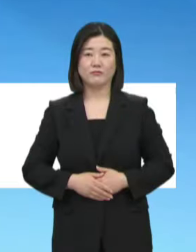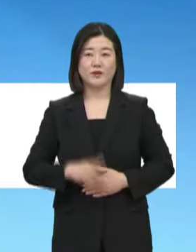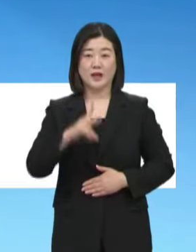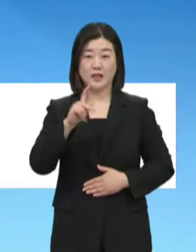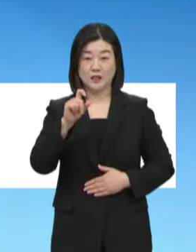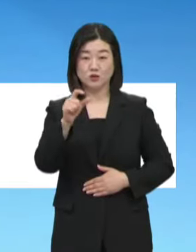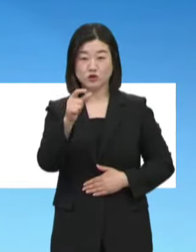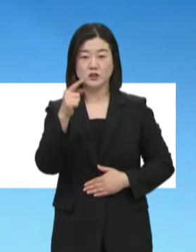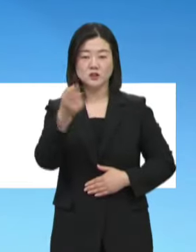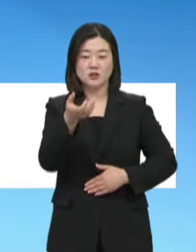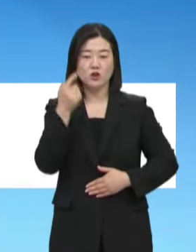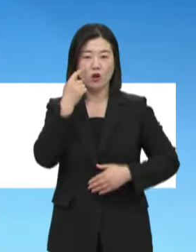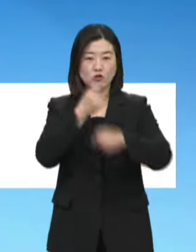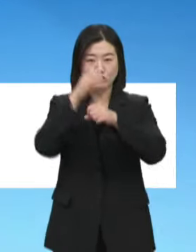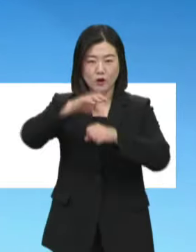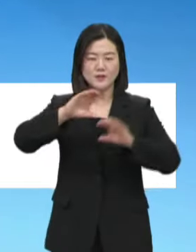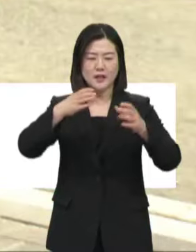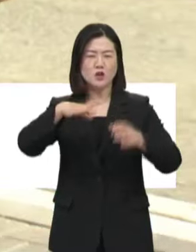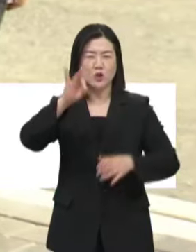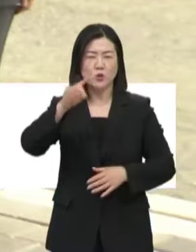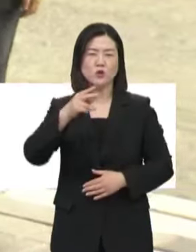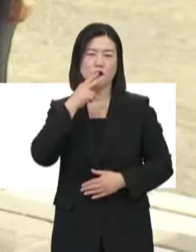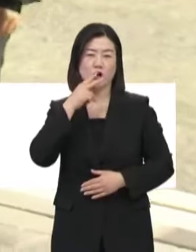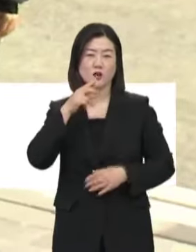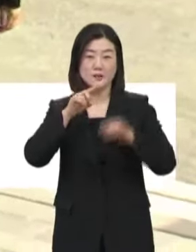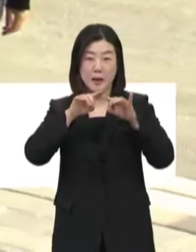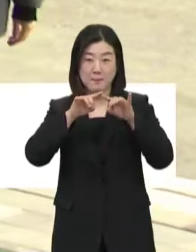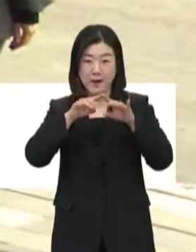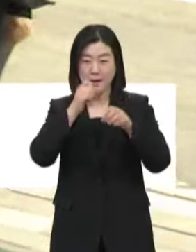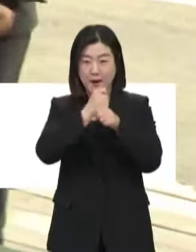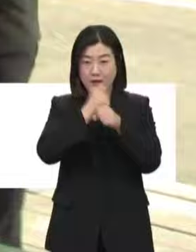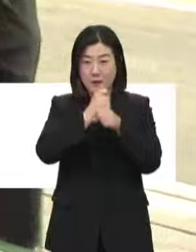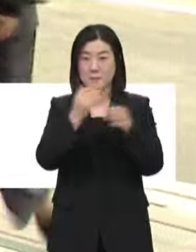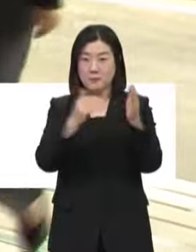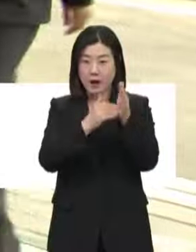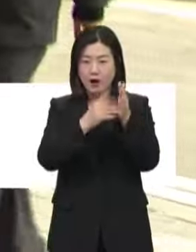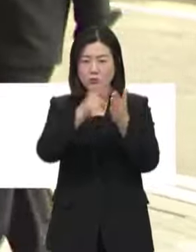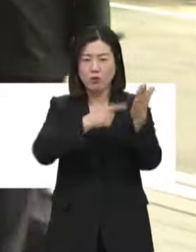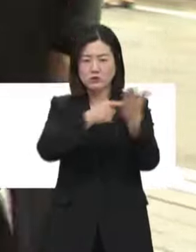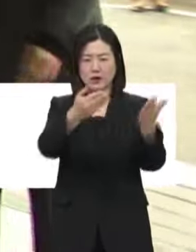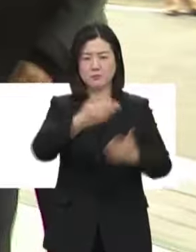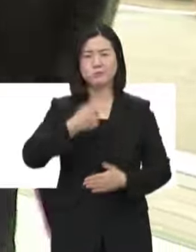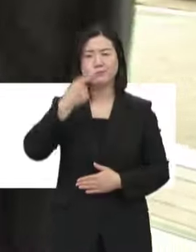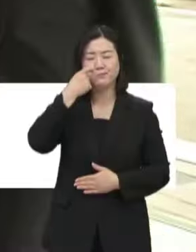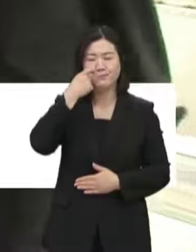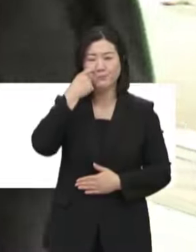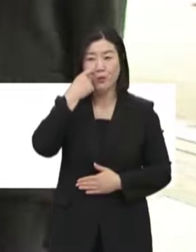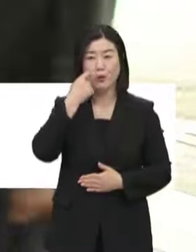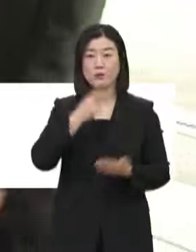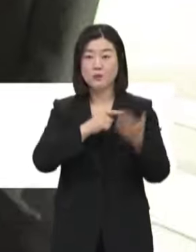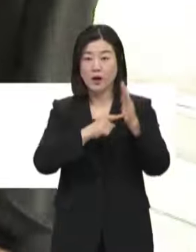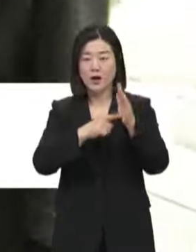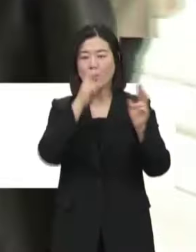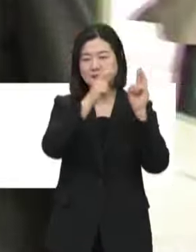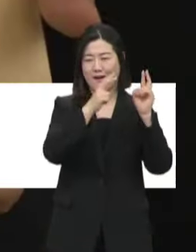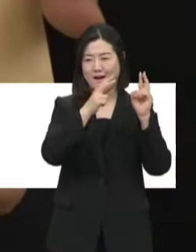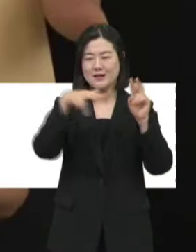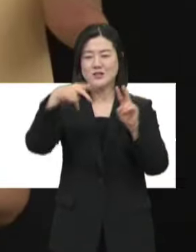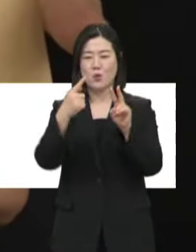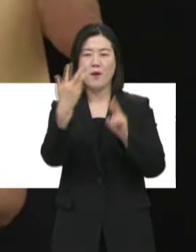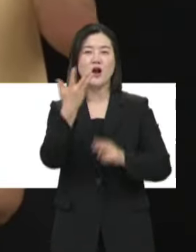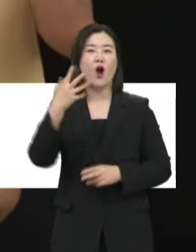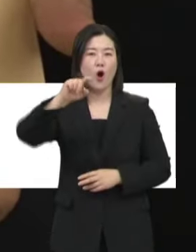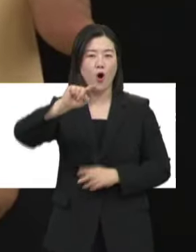ktn 전 연구원이 세계 최초의 전자 담배 기술에 발명했지만 보상을 받지 못했다고 주장하며 회사를 상대로 2조